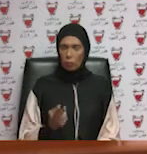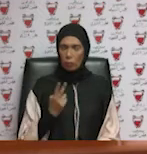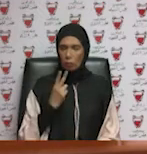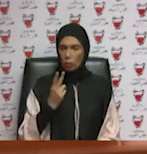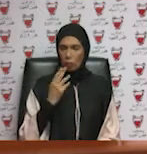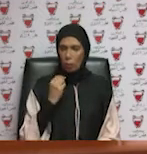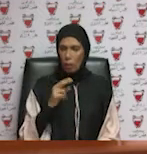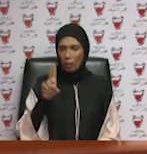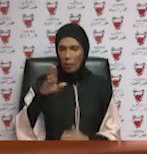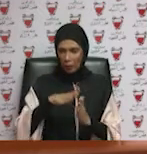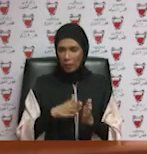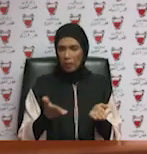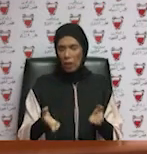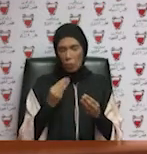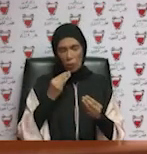هذا